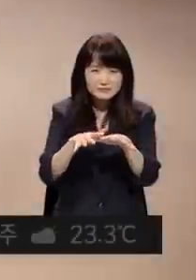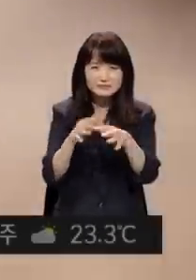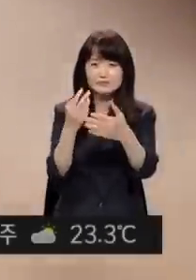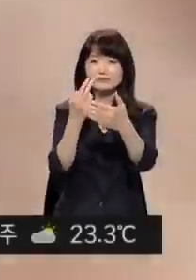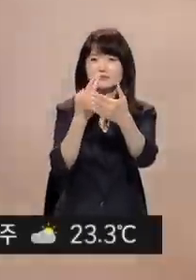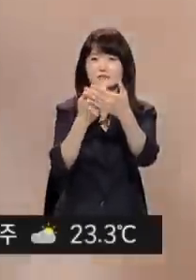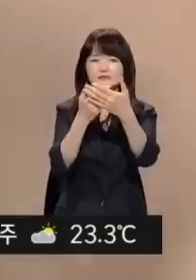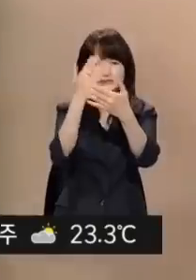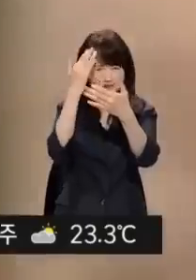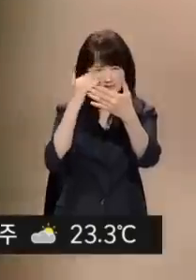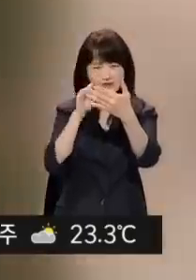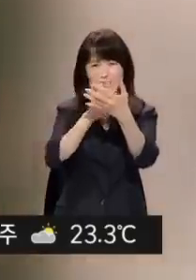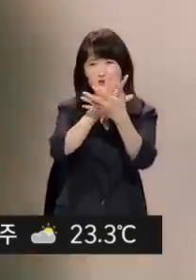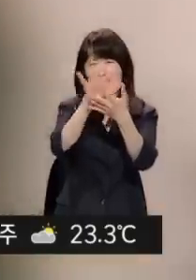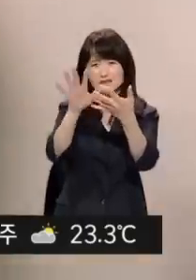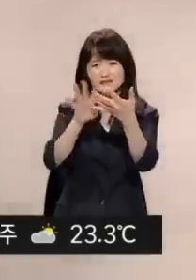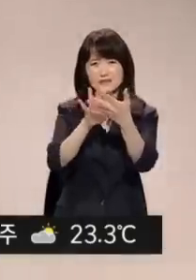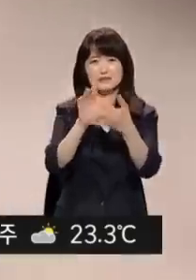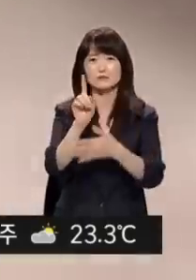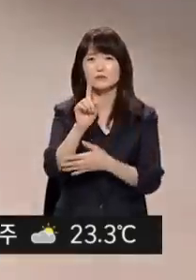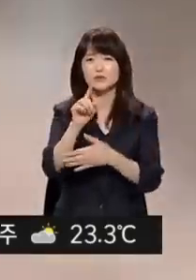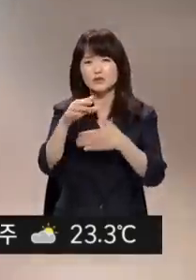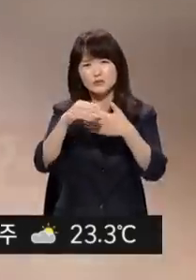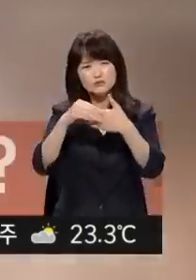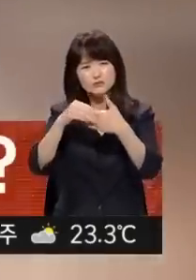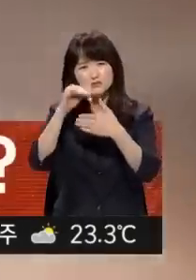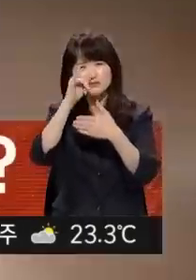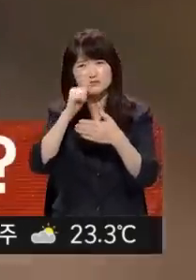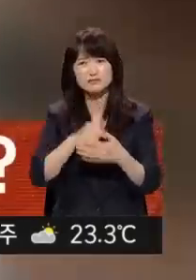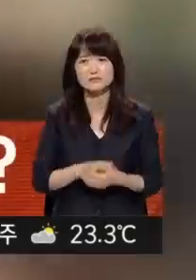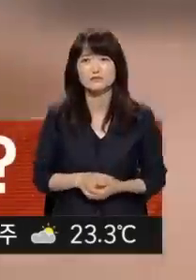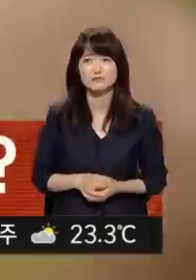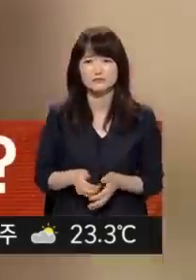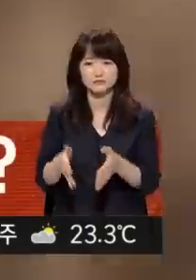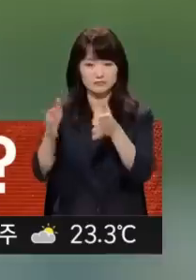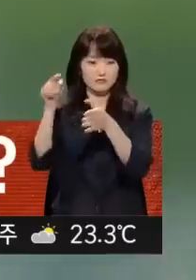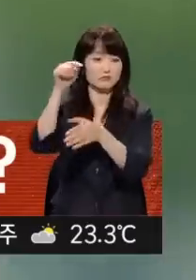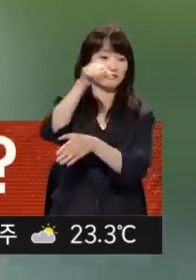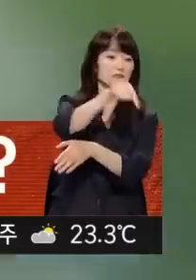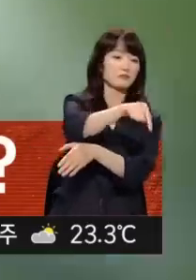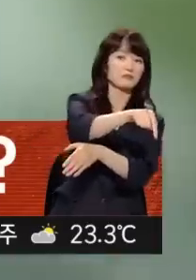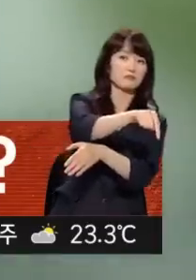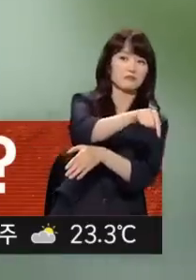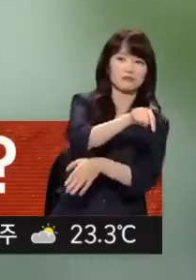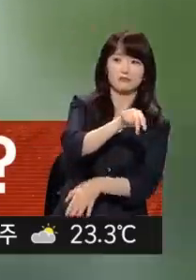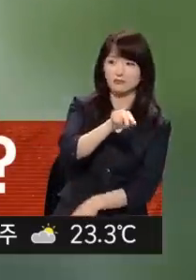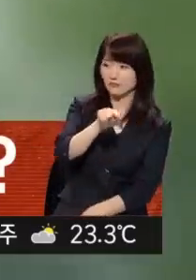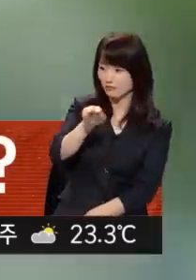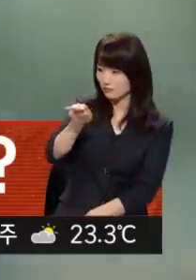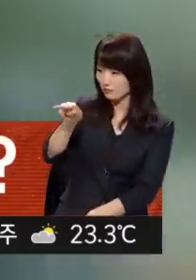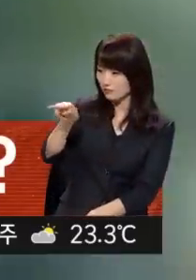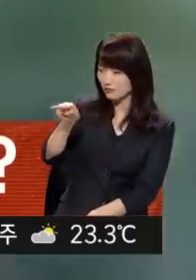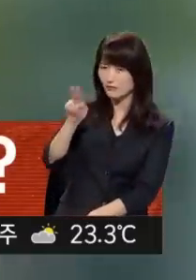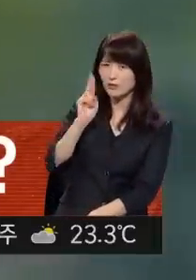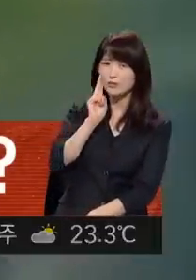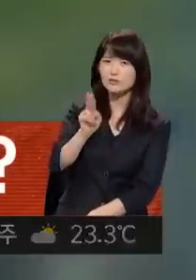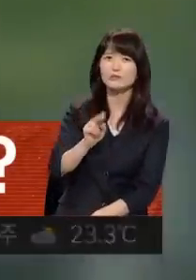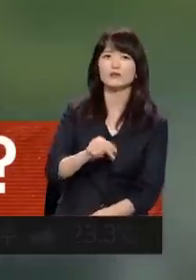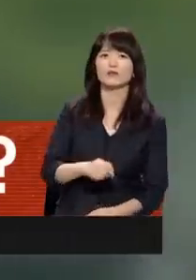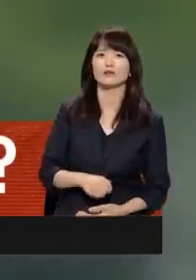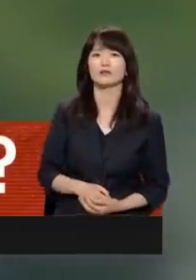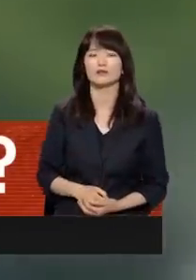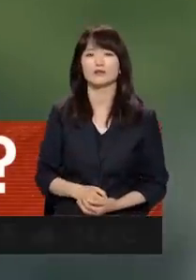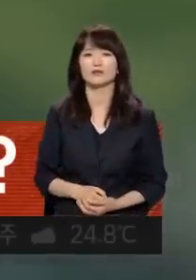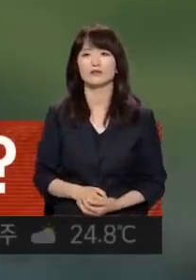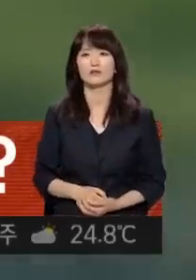모두 군데군데 시커멓게 무언가가 붙어있는데요 건물 밖에서 보니 더 심각해 보입니다